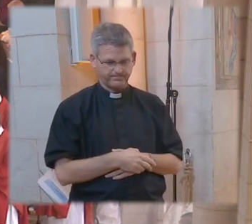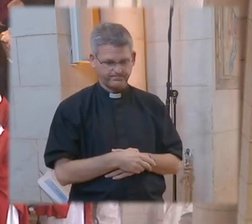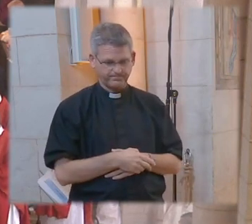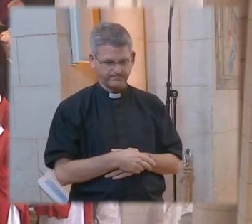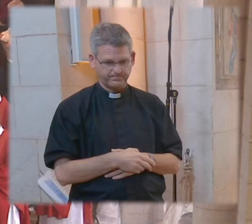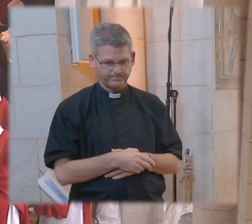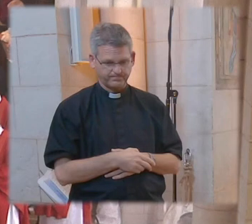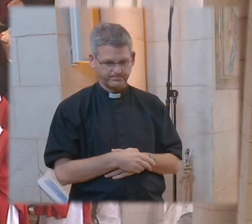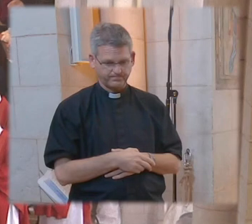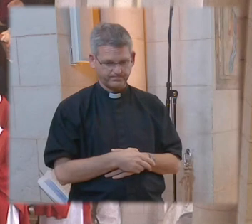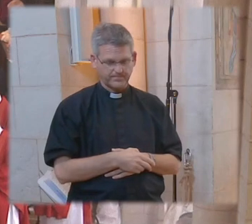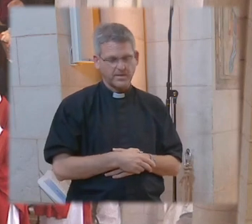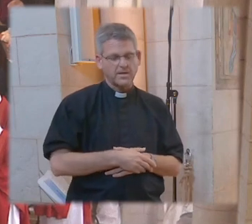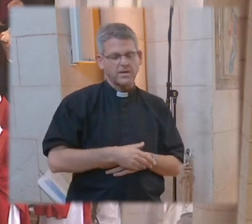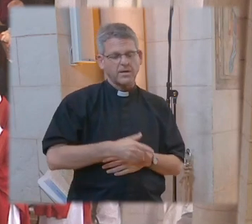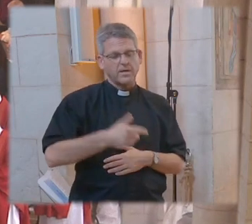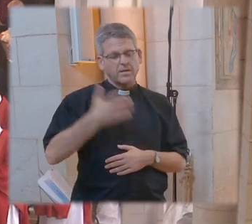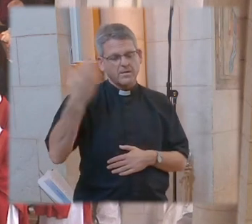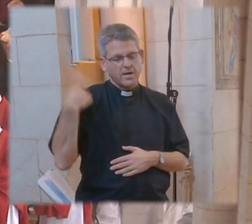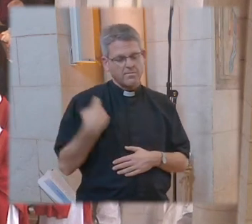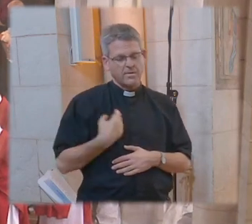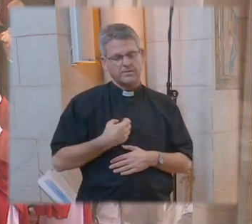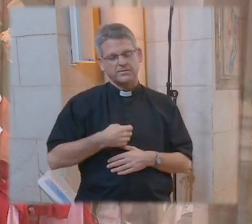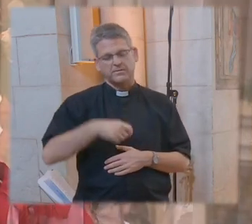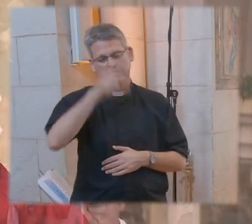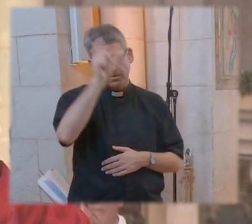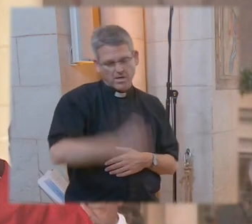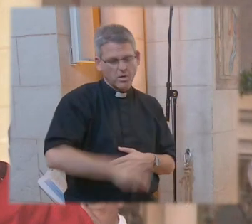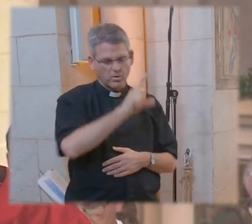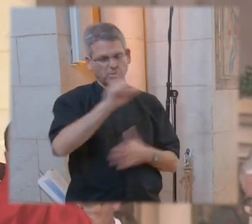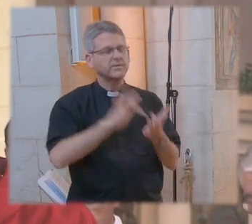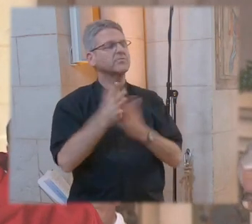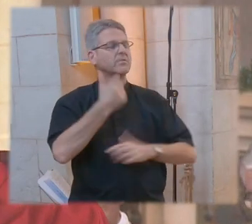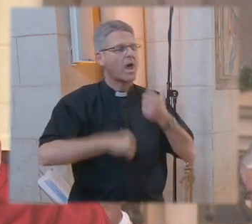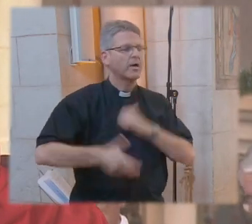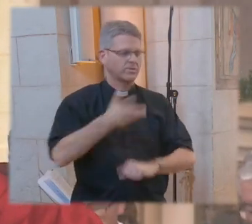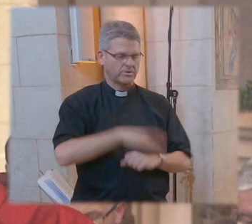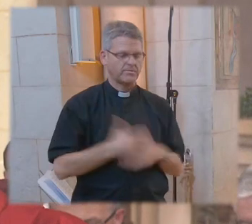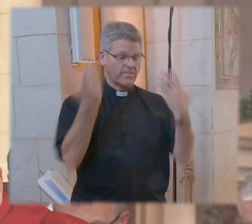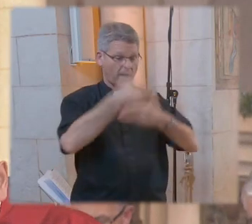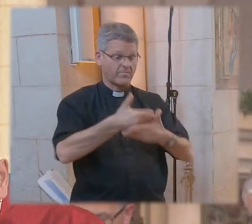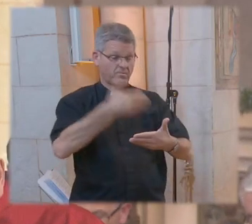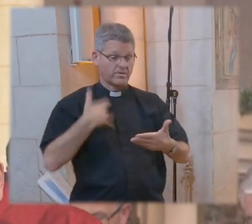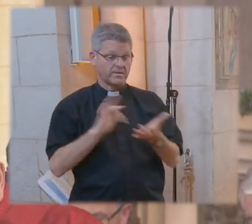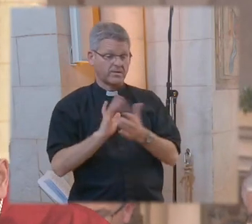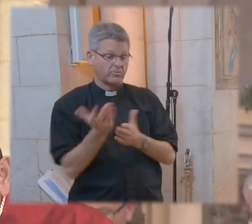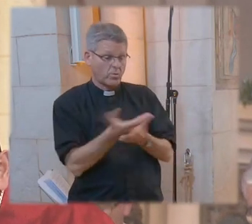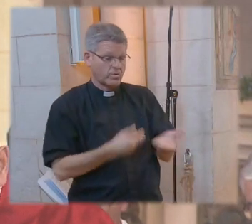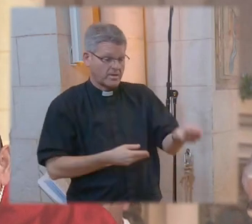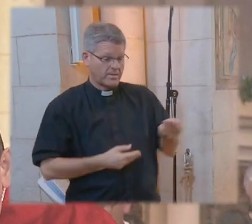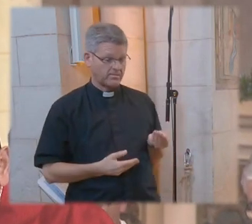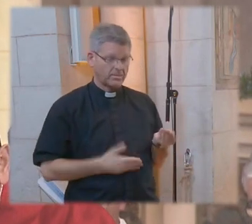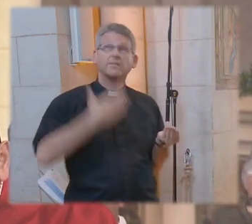Denn in der Nacht, da er verraten wurde, nahm er das Brot und sagte Dank, brach